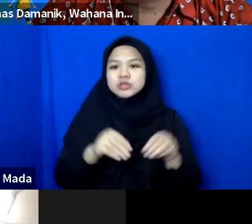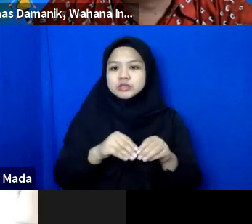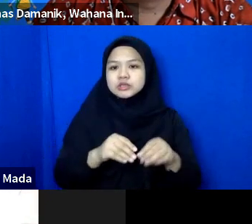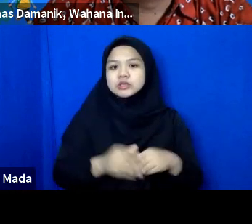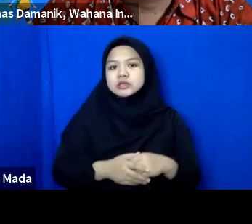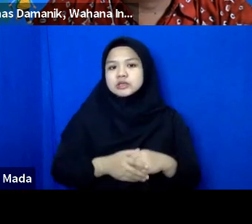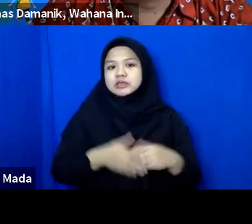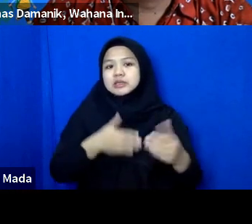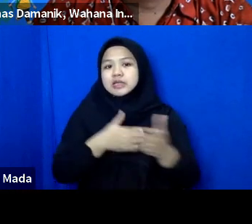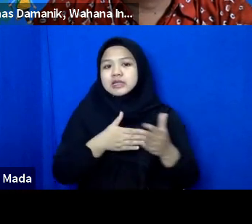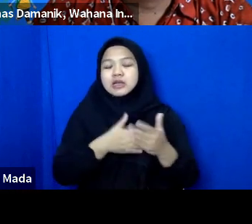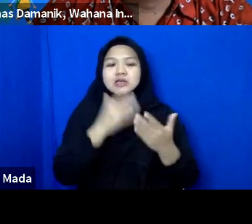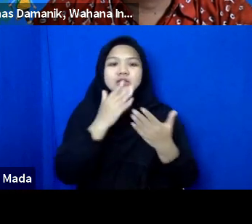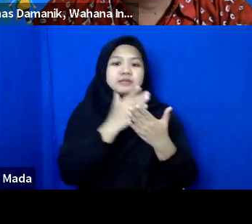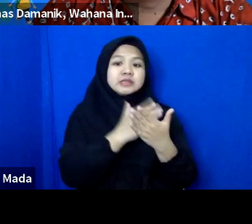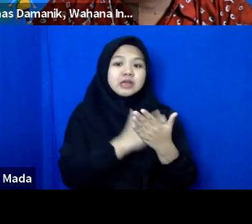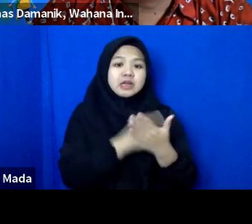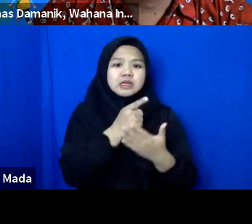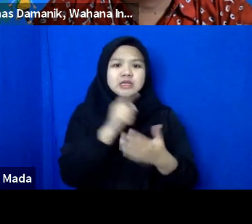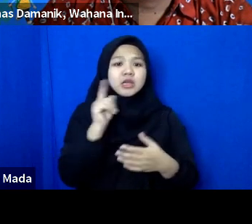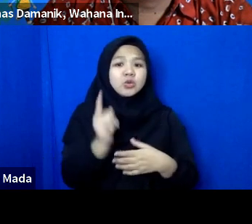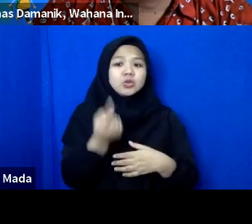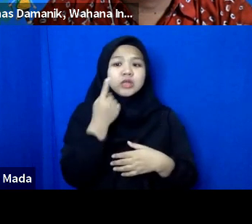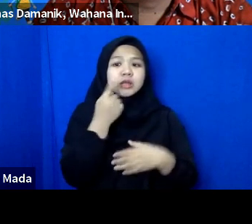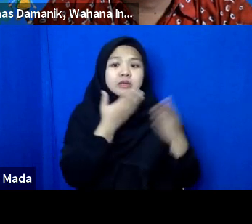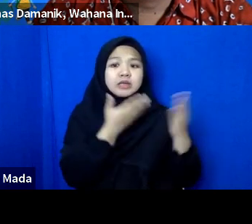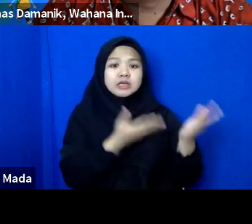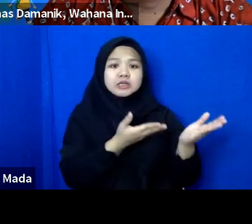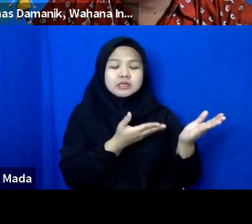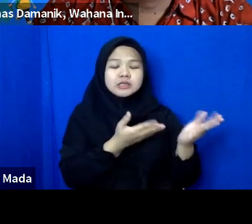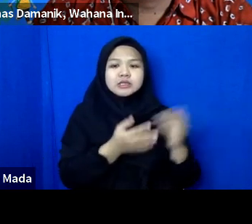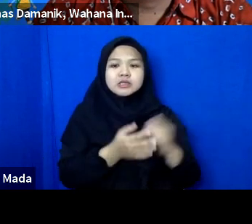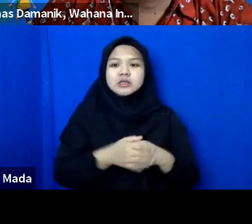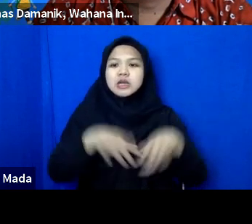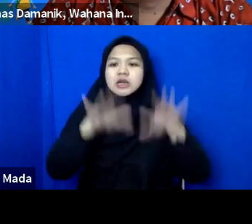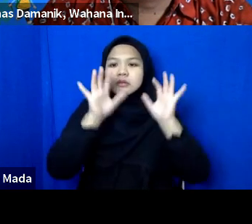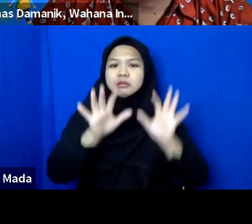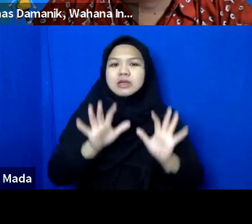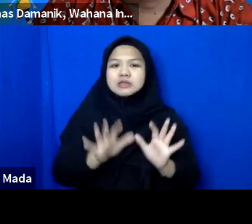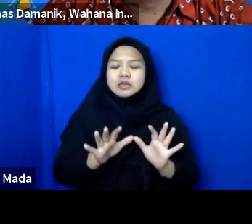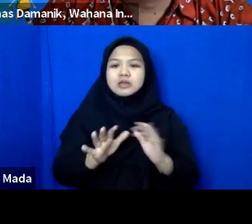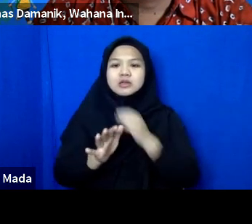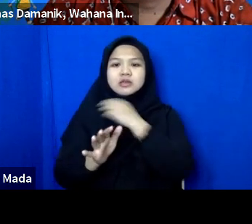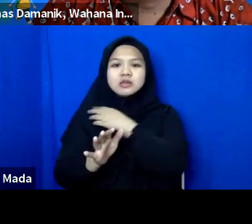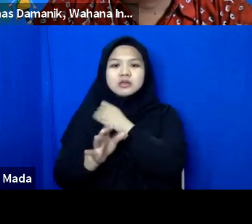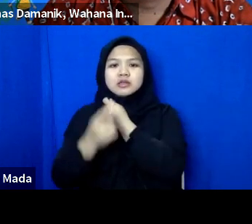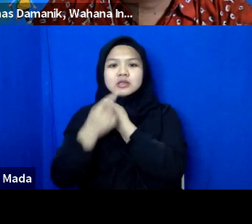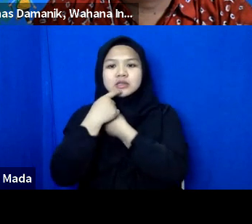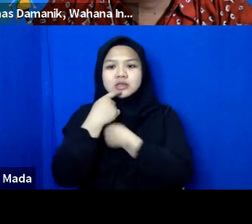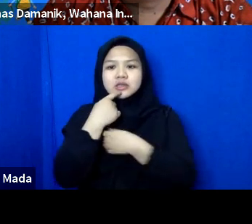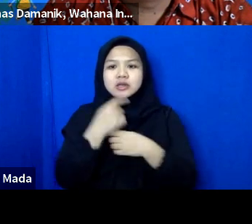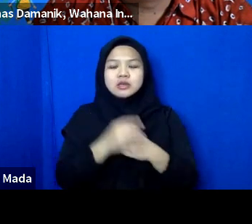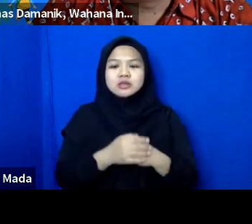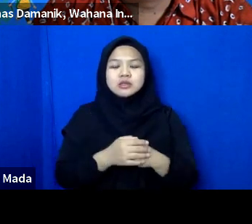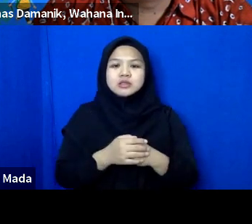tantangan tentang kebijakan ini yang paling utama ini banyak cukup jumlahnya tentang ke